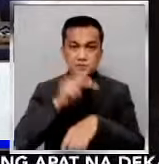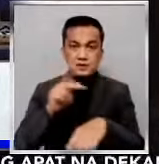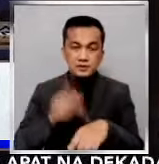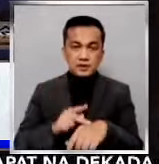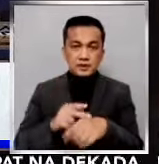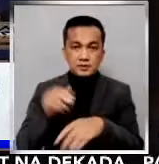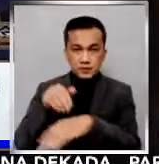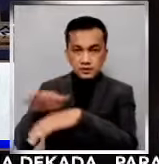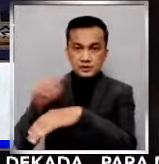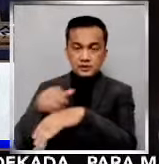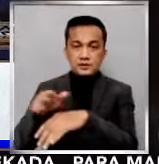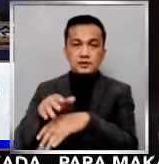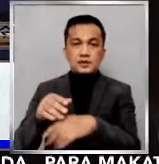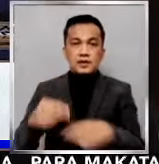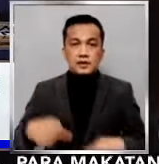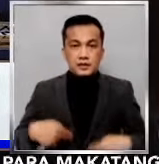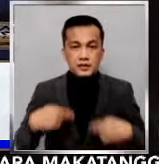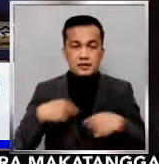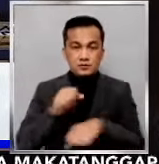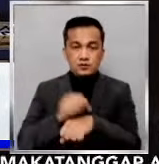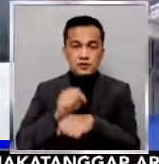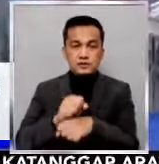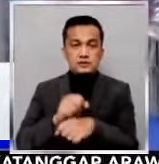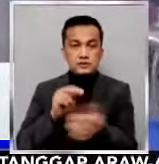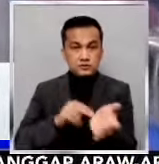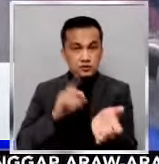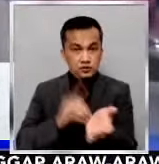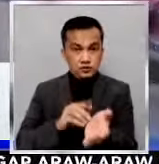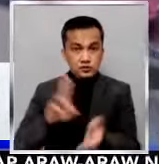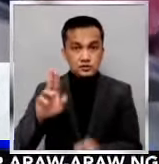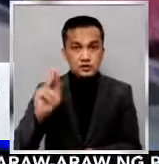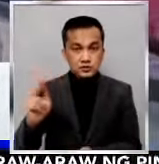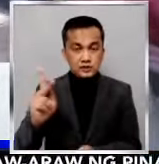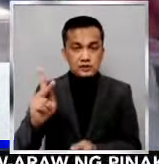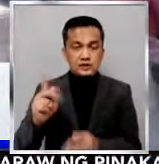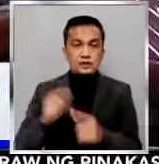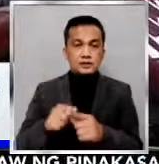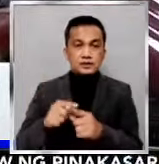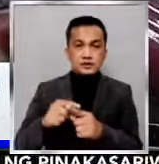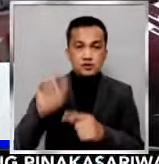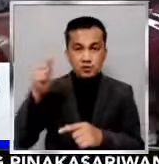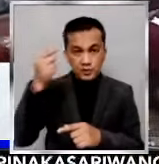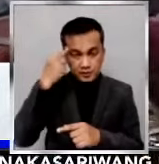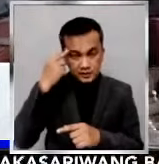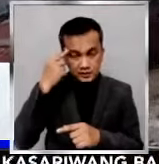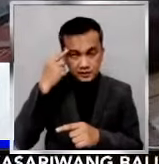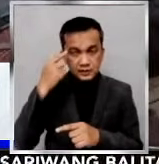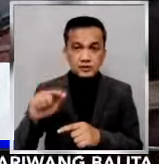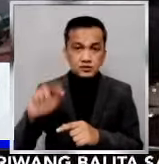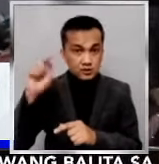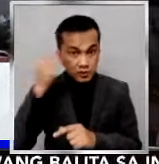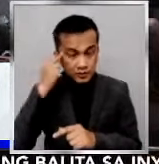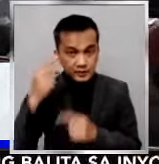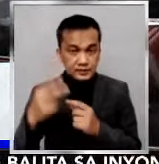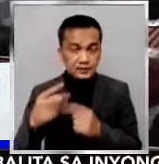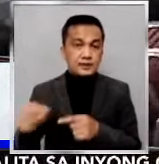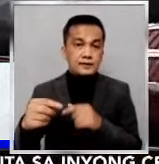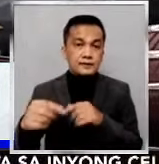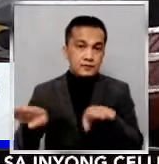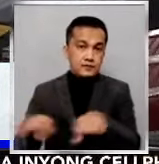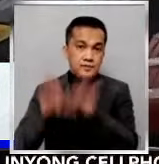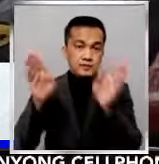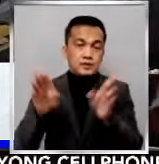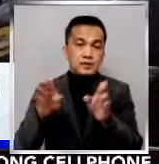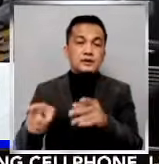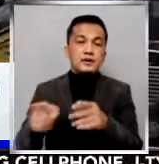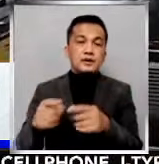healthcare workers sa UK sa ilalim ng government-to-government o G2G track. Nagpahayag na rin daw ang bansang Brunei